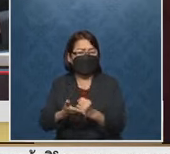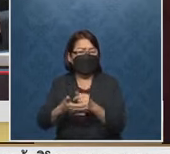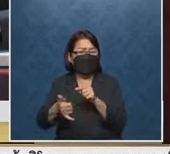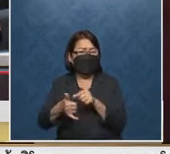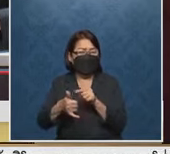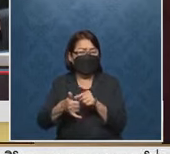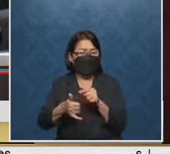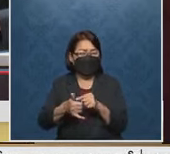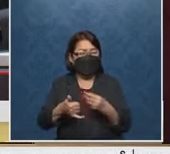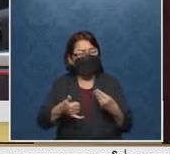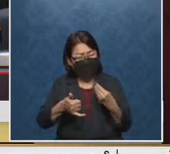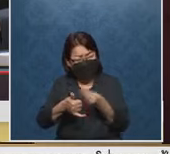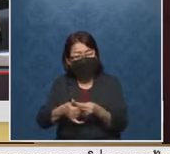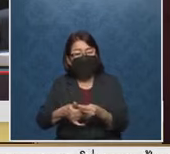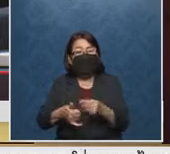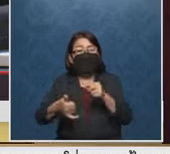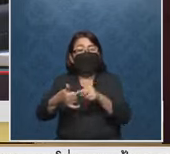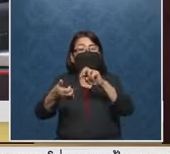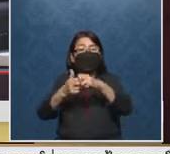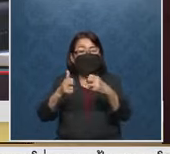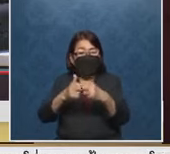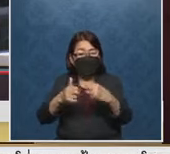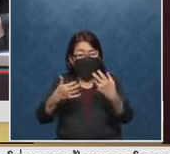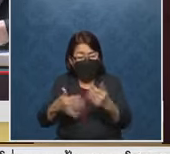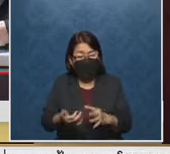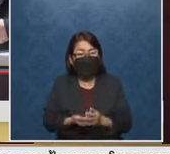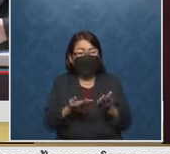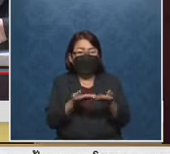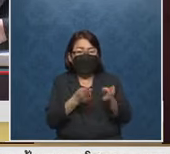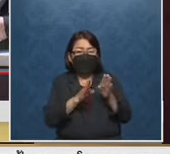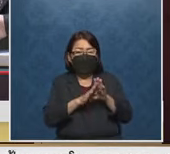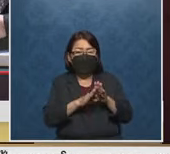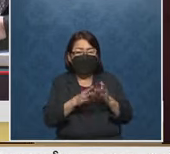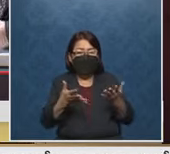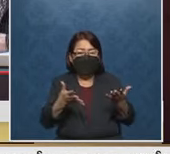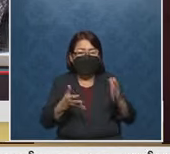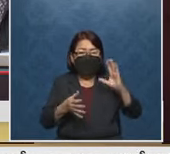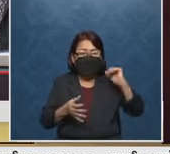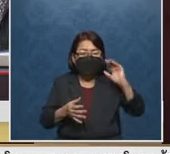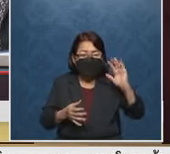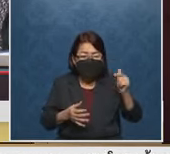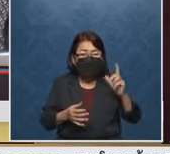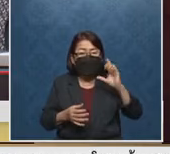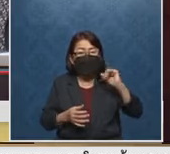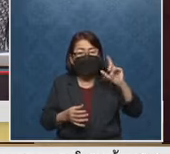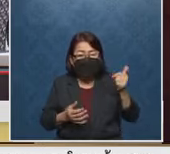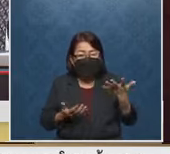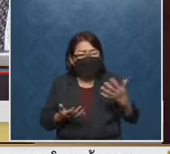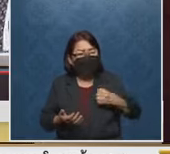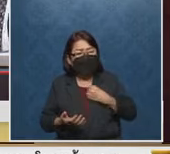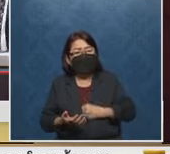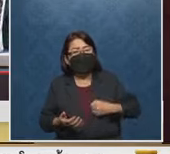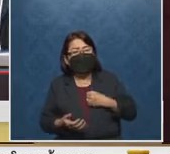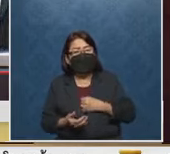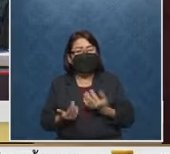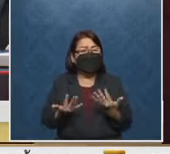ที่ได้ผู้ได้รับผลกระทบแล้วอันนี้เราให้ความสำคัญว่าบุปการีของผู้สูญหายนั้นเขารอค